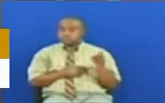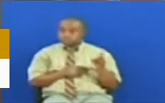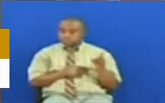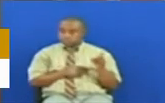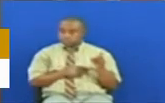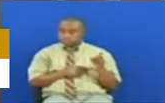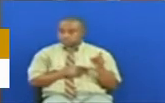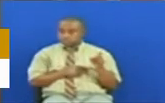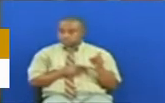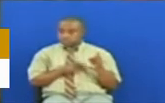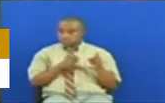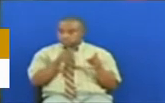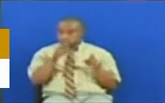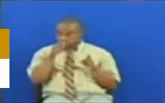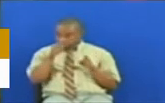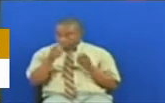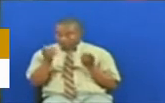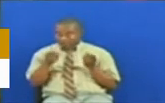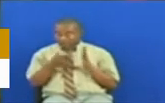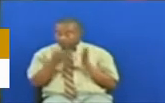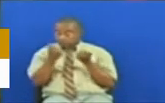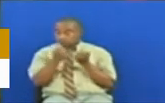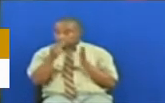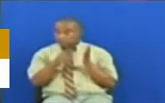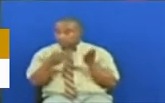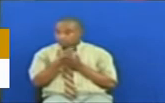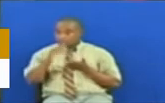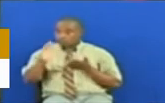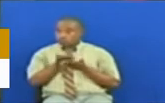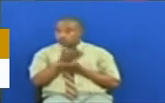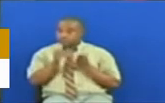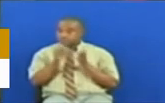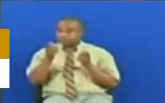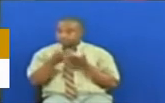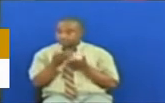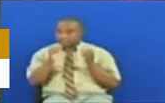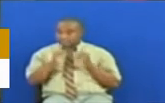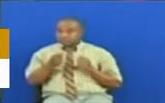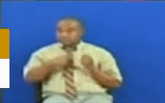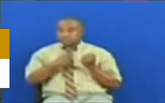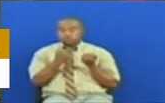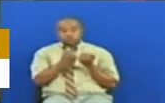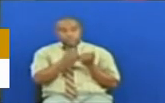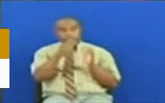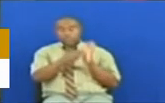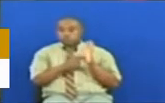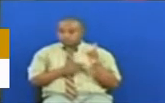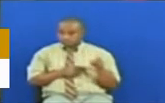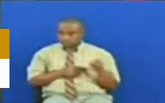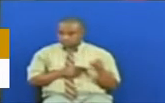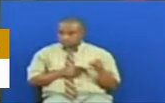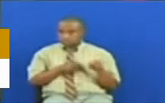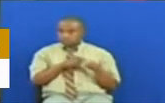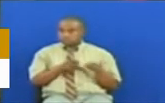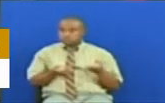hatuwezi kuiondoa sheria ile ambayo iliyopo. Sheria ile iliyopo ina maana kwamba tutunge regulations ili kuziondosha regulations zile za kule ili